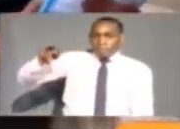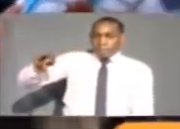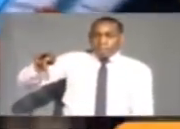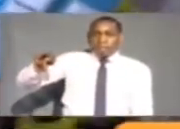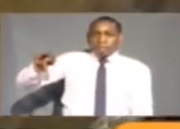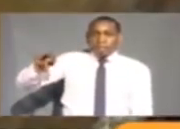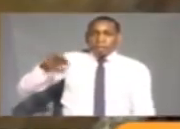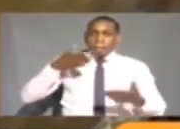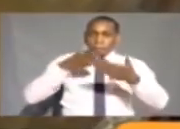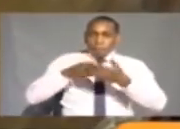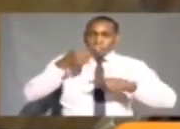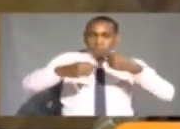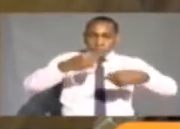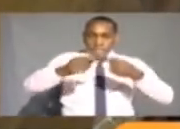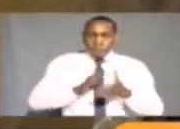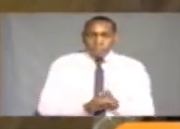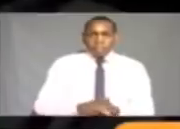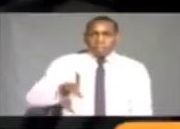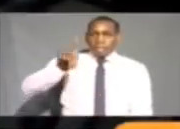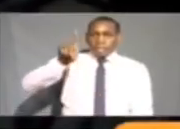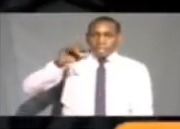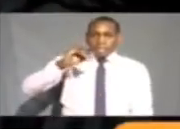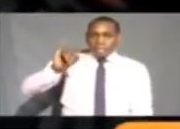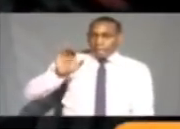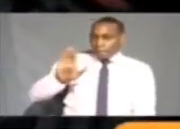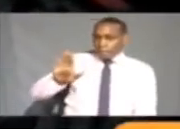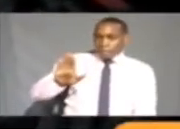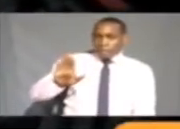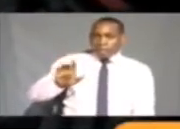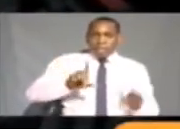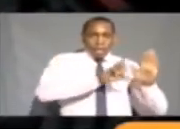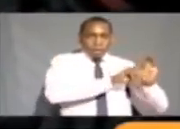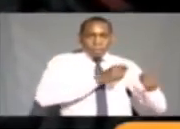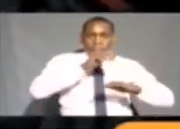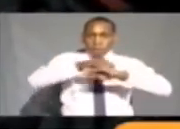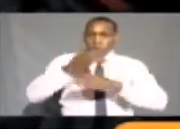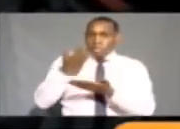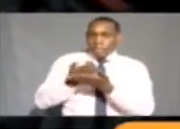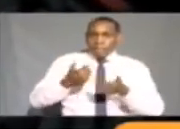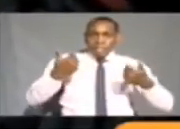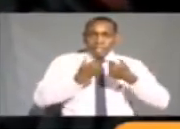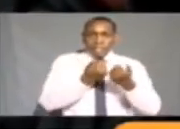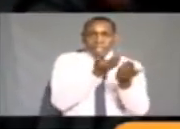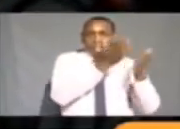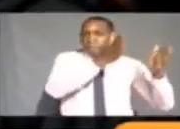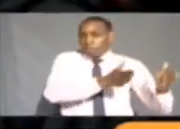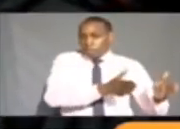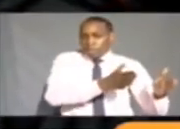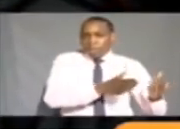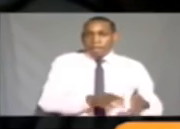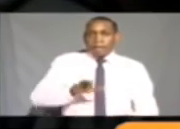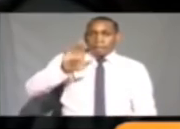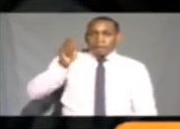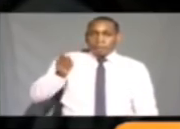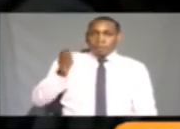Haji kuzuiwa kuendelea. The DCI illegally obtained evidence against the petitioner. Majaji